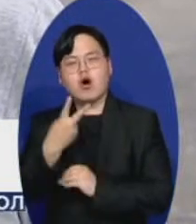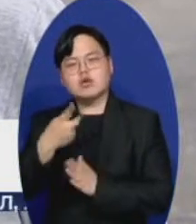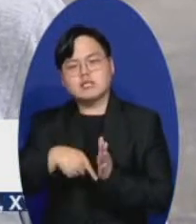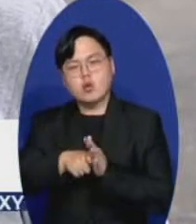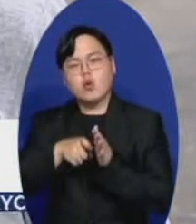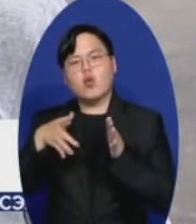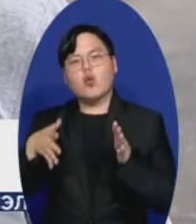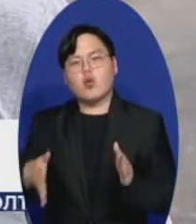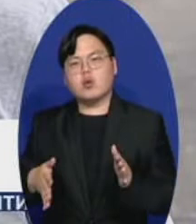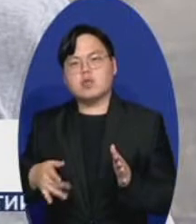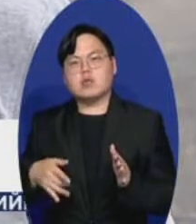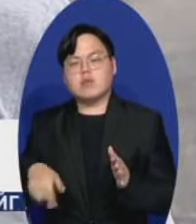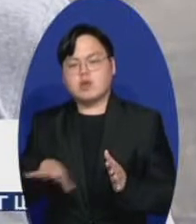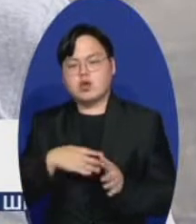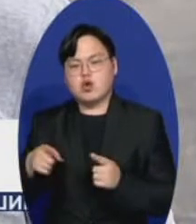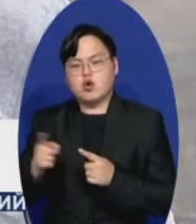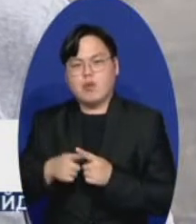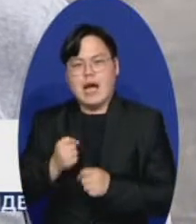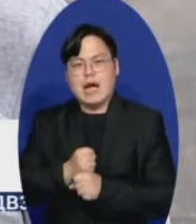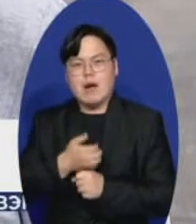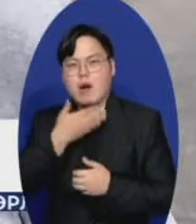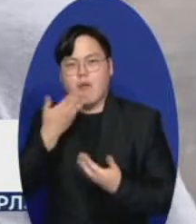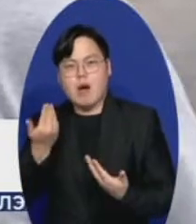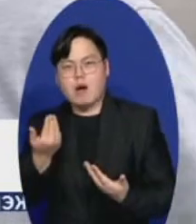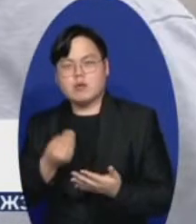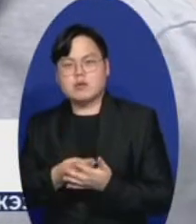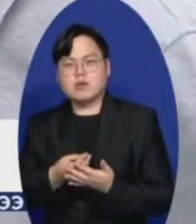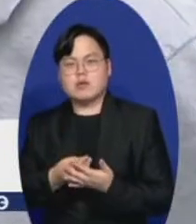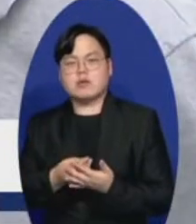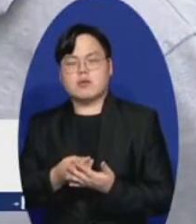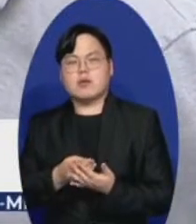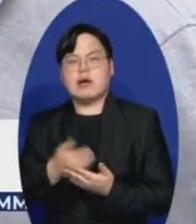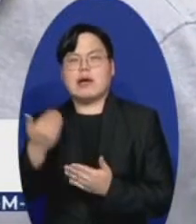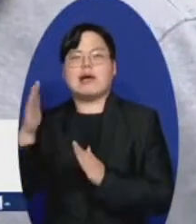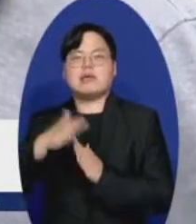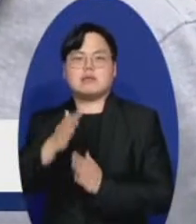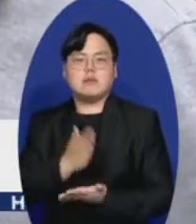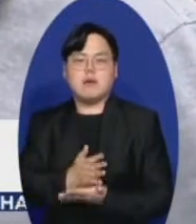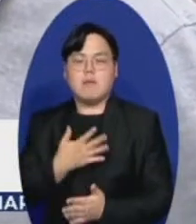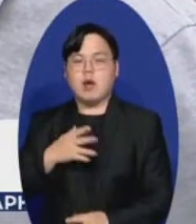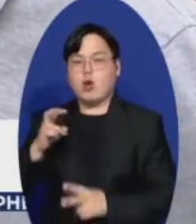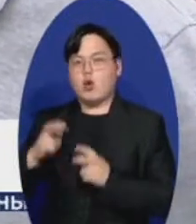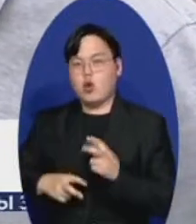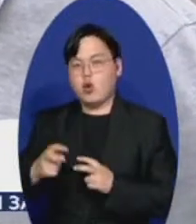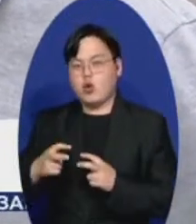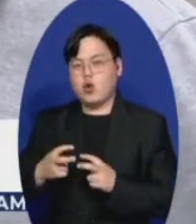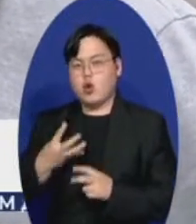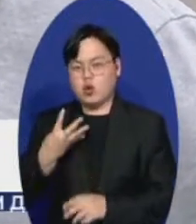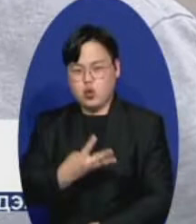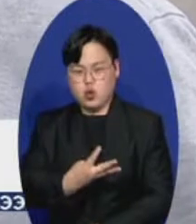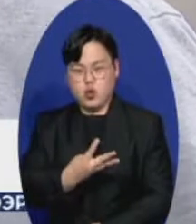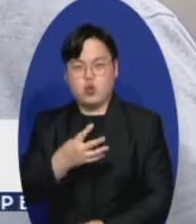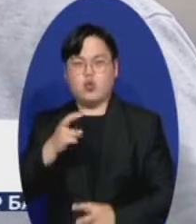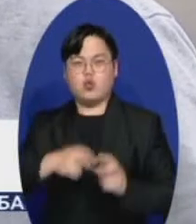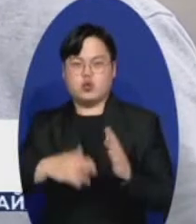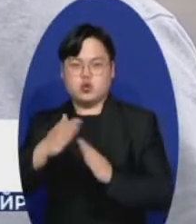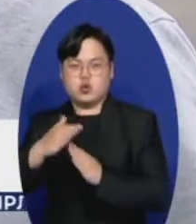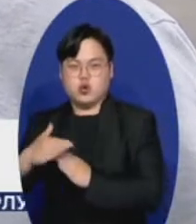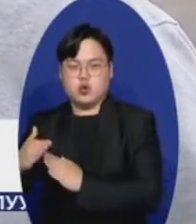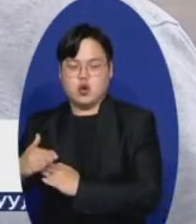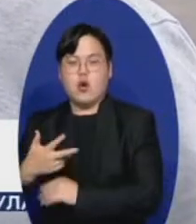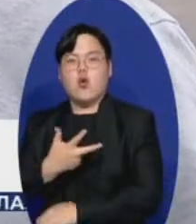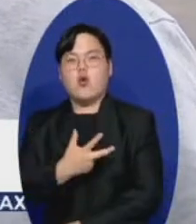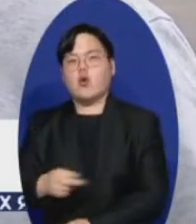Бүтэн 2 сар бид нар энэ төмөрлөгөөр ингээд ажлаа алдаад зурлаа явлаа. Өнөөдөр манай үйлдвэр 4-4 үйлдвэрийн зогссон 300